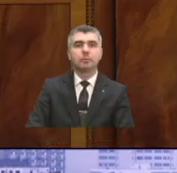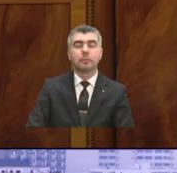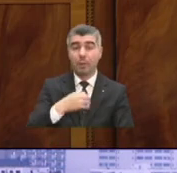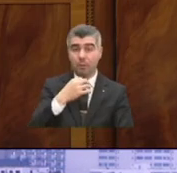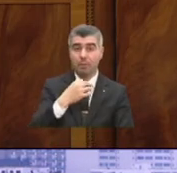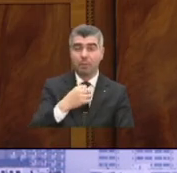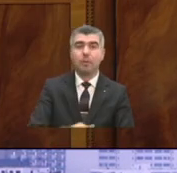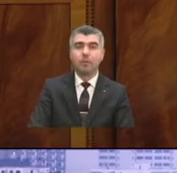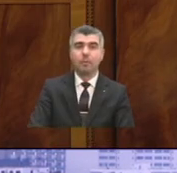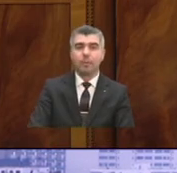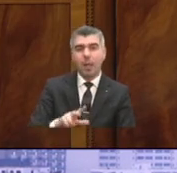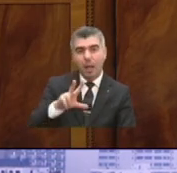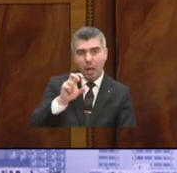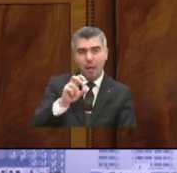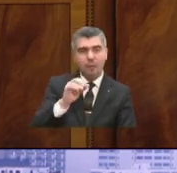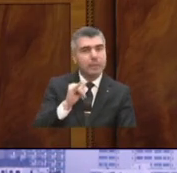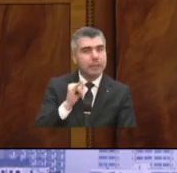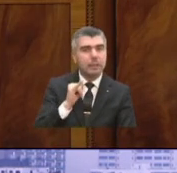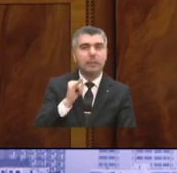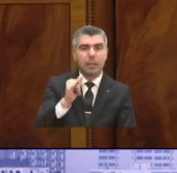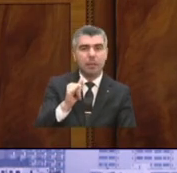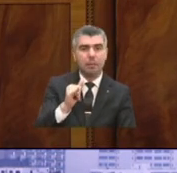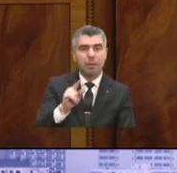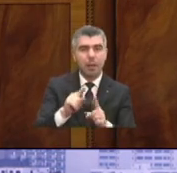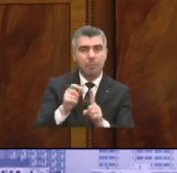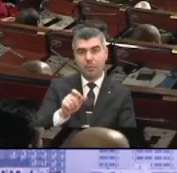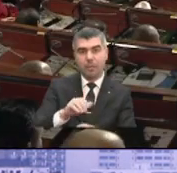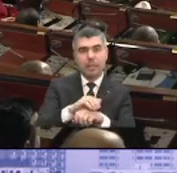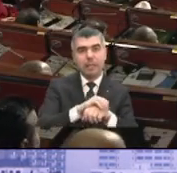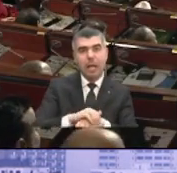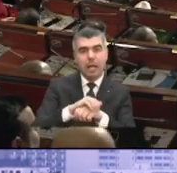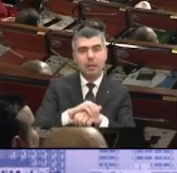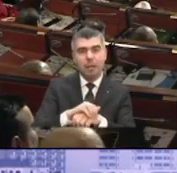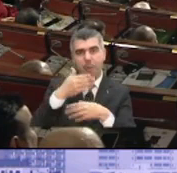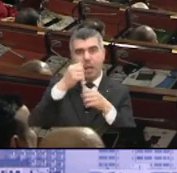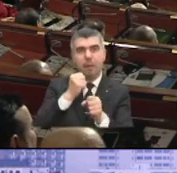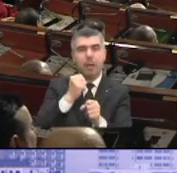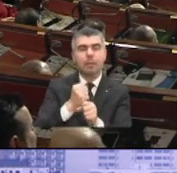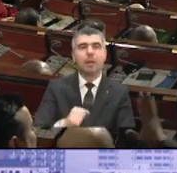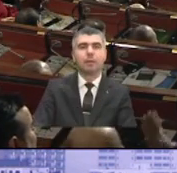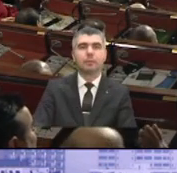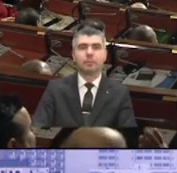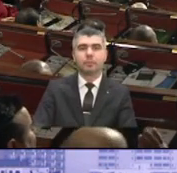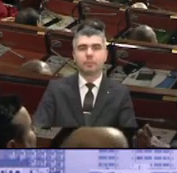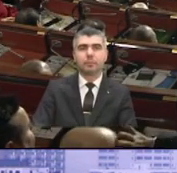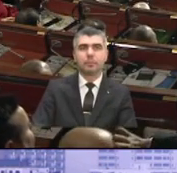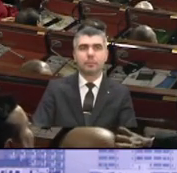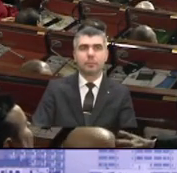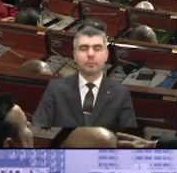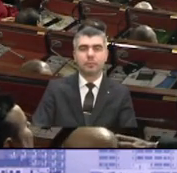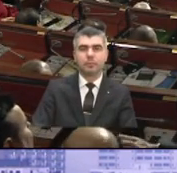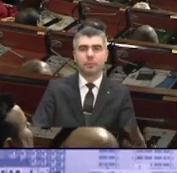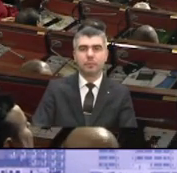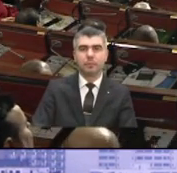الساميه للتخطيط قالت بانه هناك ارتفاع كبير لمعدل البطاله هناك ارتفاع كذلك في معدل الفقر والاهم هو ان